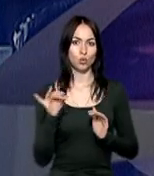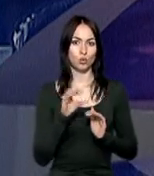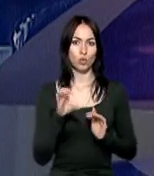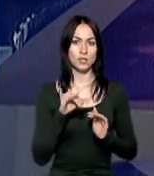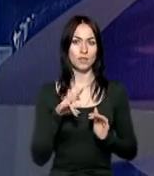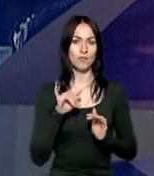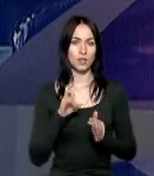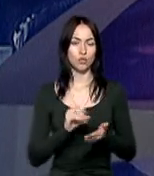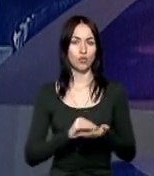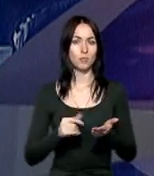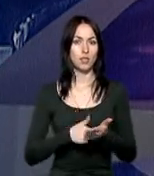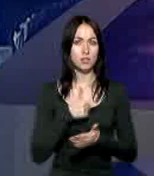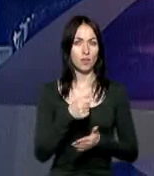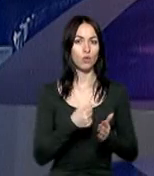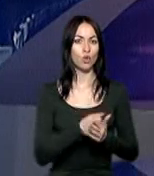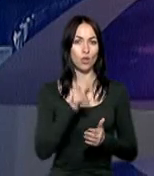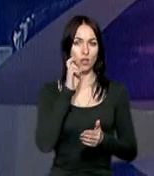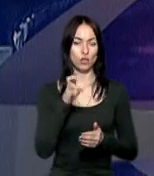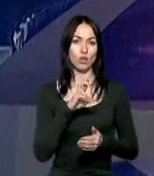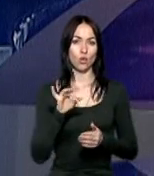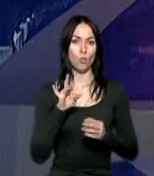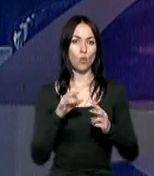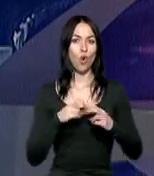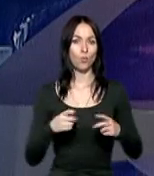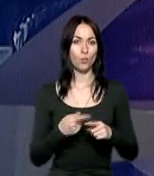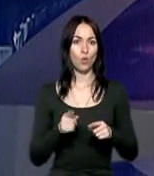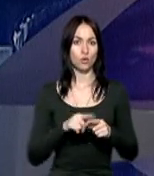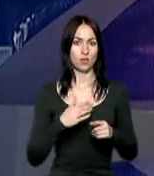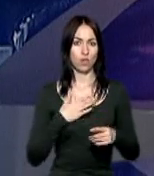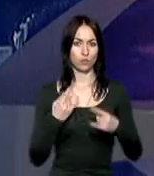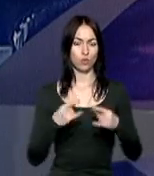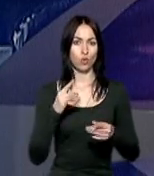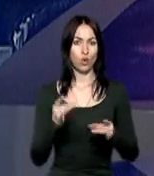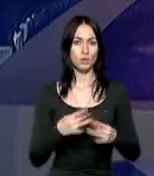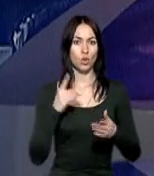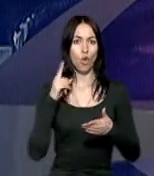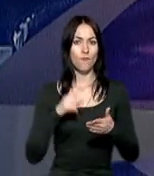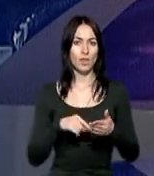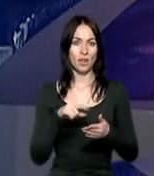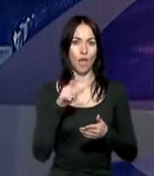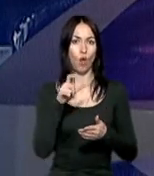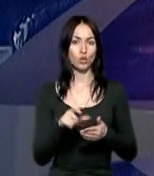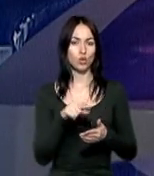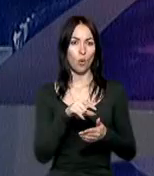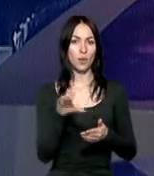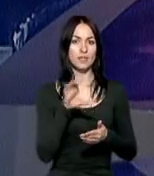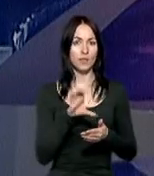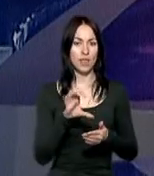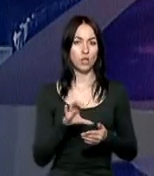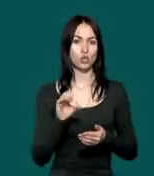написала заяву до Державного бюро розслідувань. Про це Суспільному розповіла довірена особа Світличної Анатолій